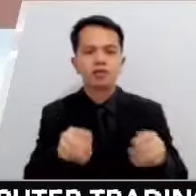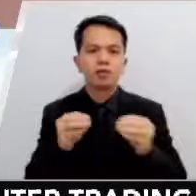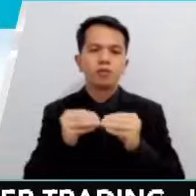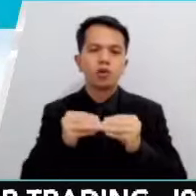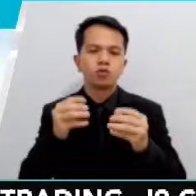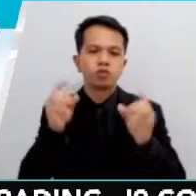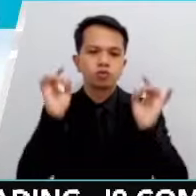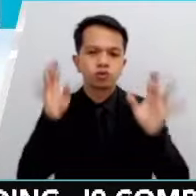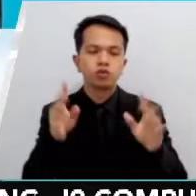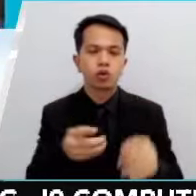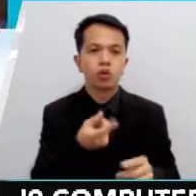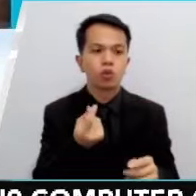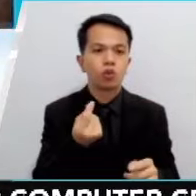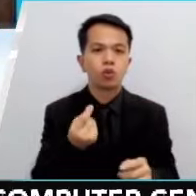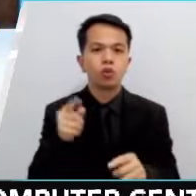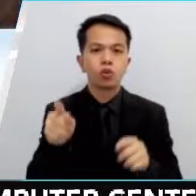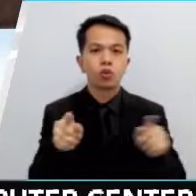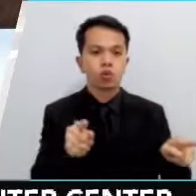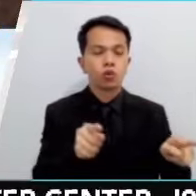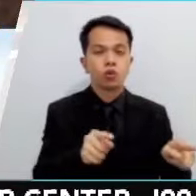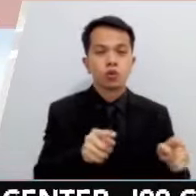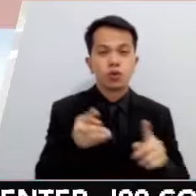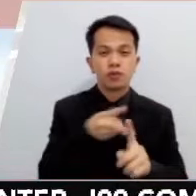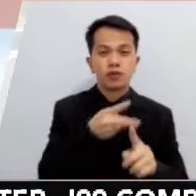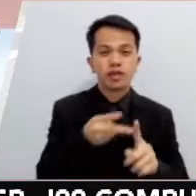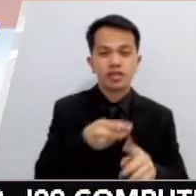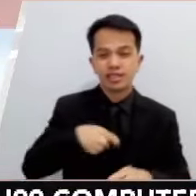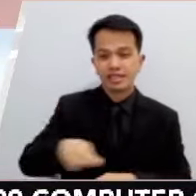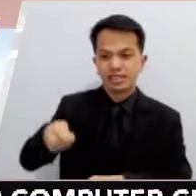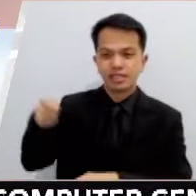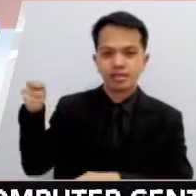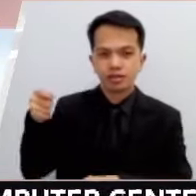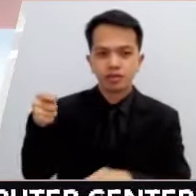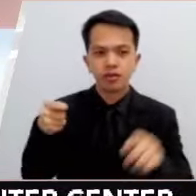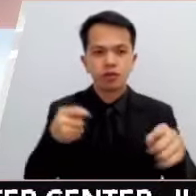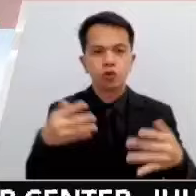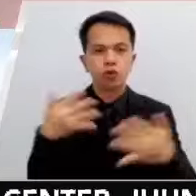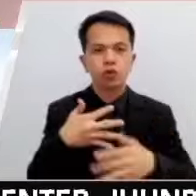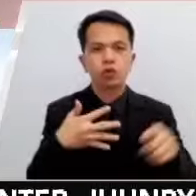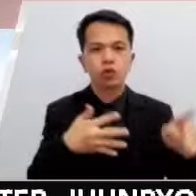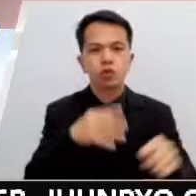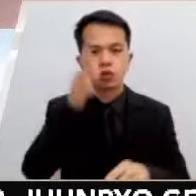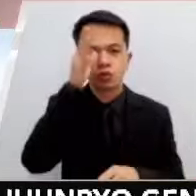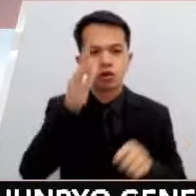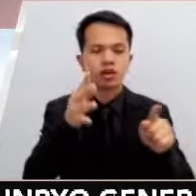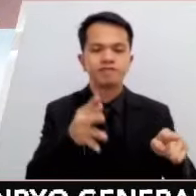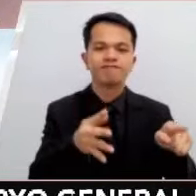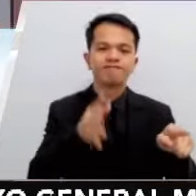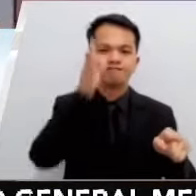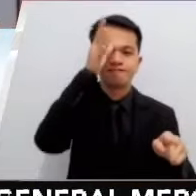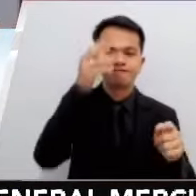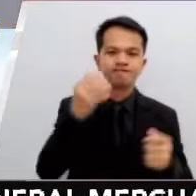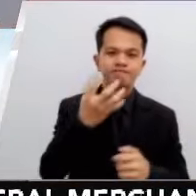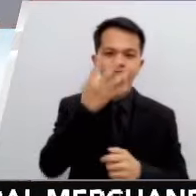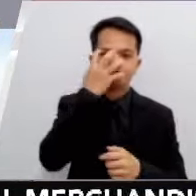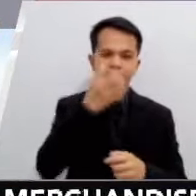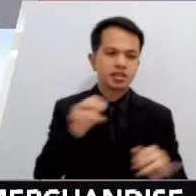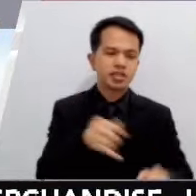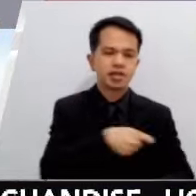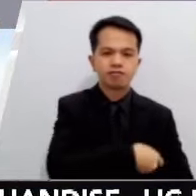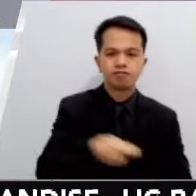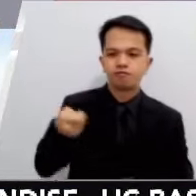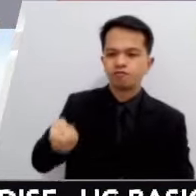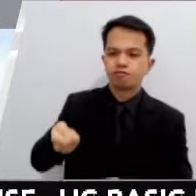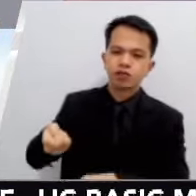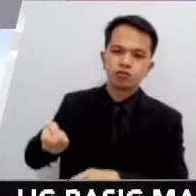ang 27-anyos na biktima para takutin ang ama. Ikinagalit yun ng sospek na kumuha rin ng kutsilyo at saka sinugod ang